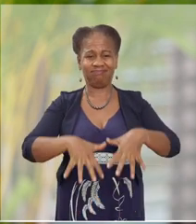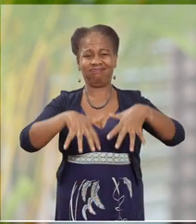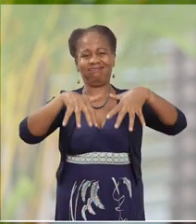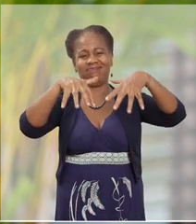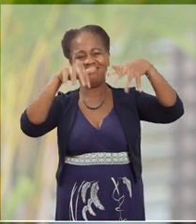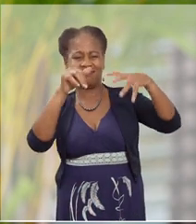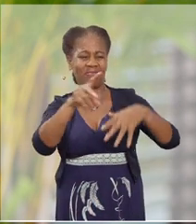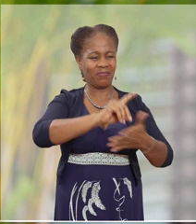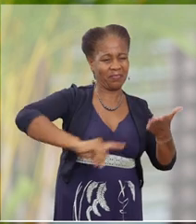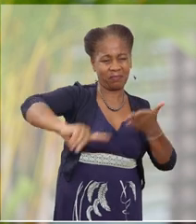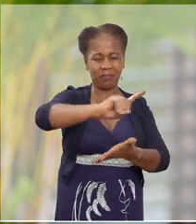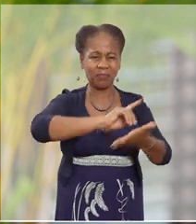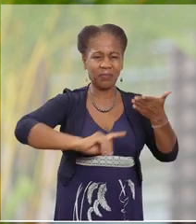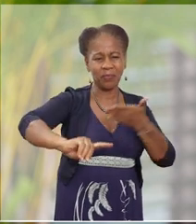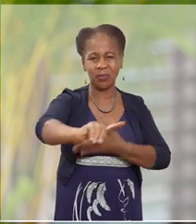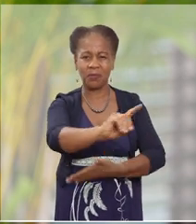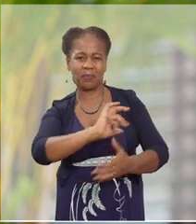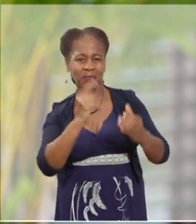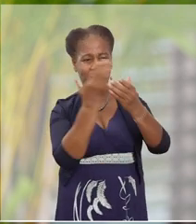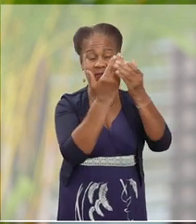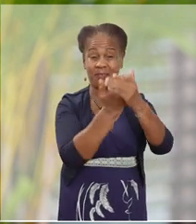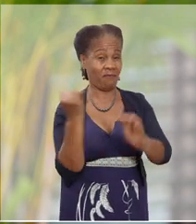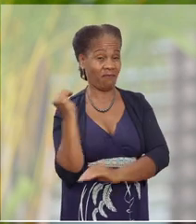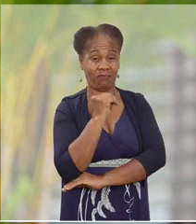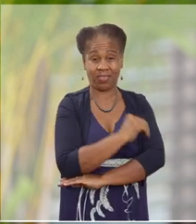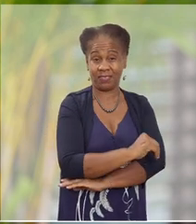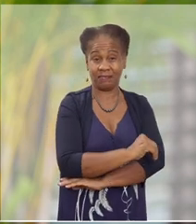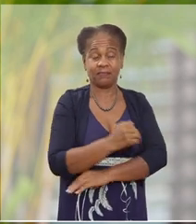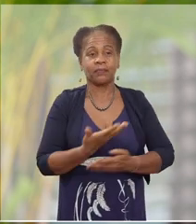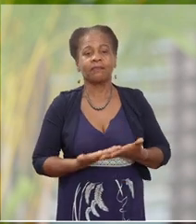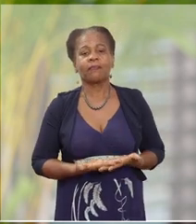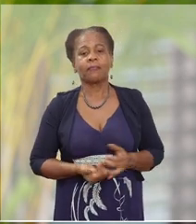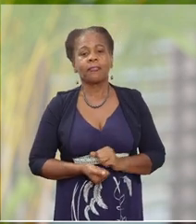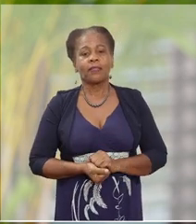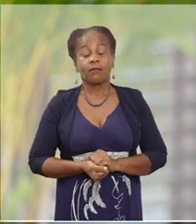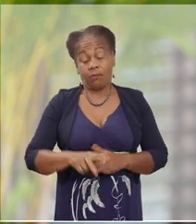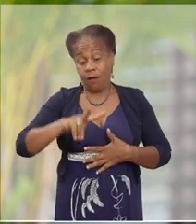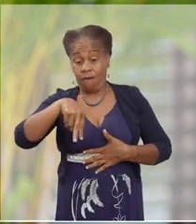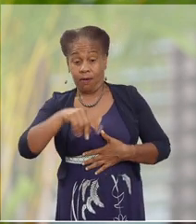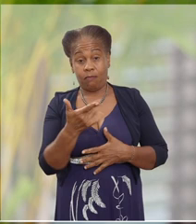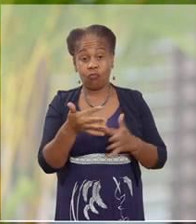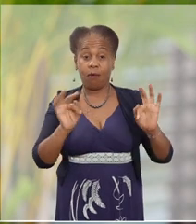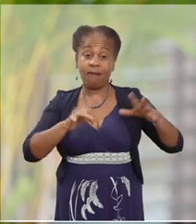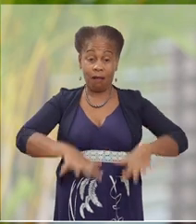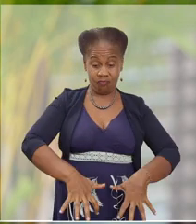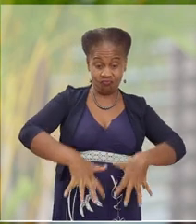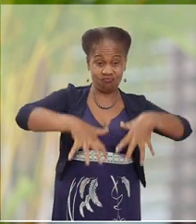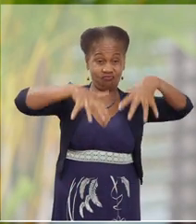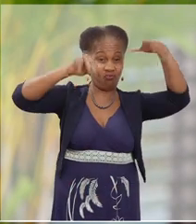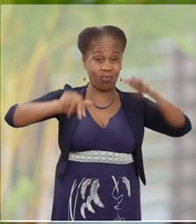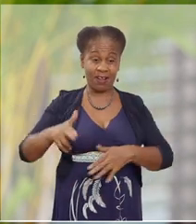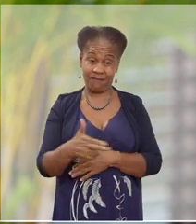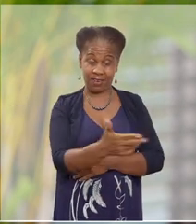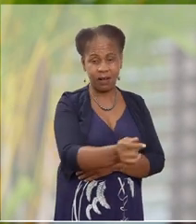auquel votre département a su répondre en toute solidarité lors des inondations du mois d'avril